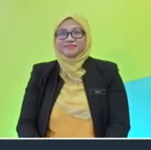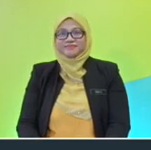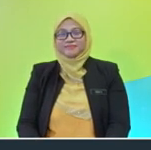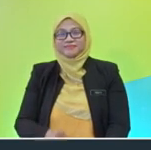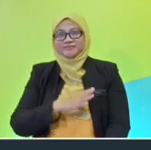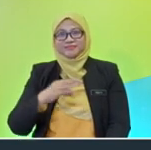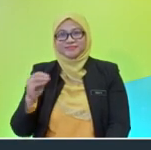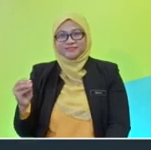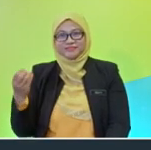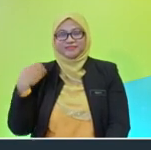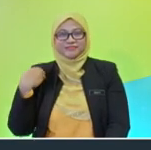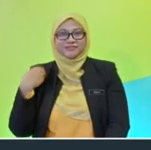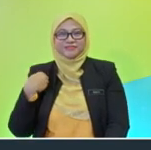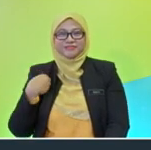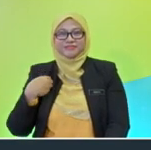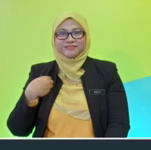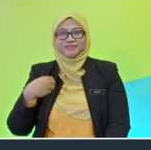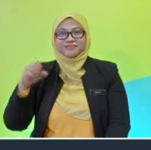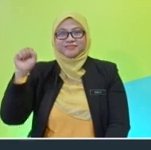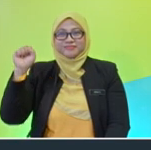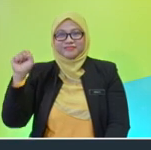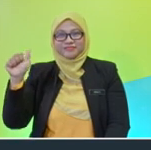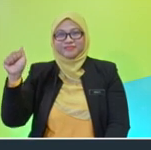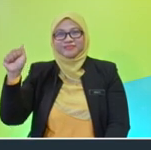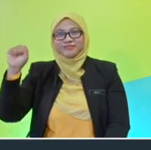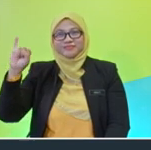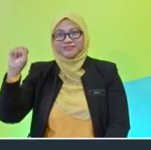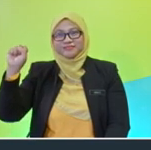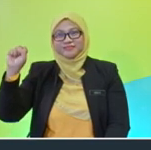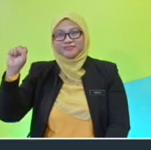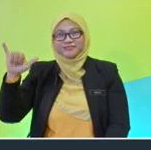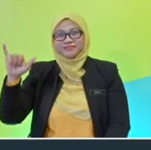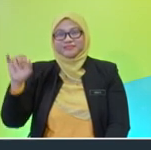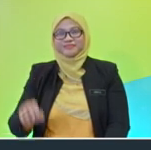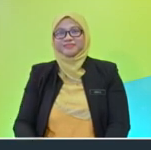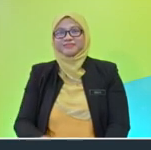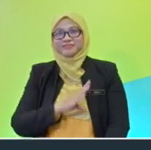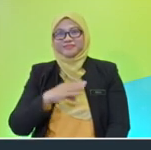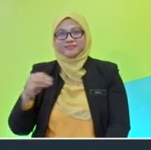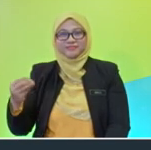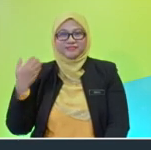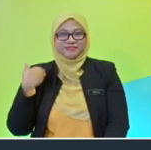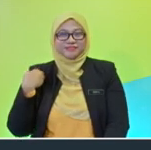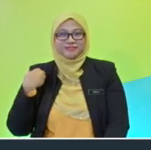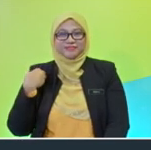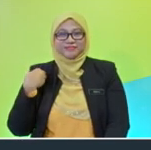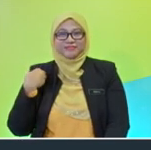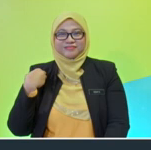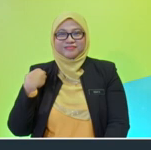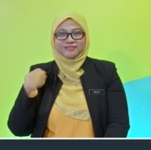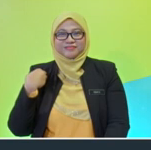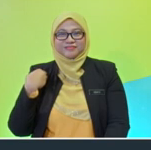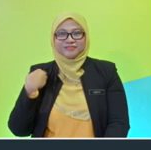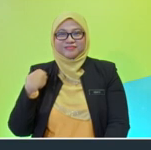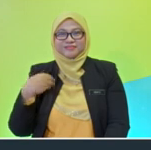seterusnya kita ada Ice darwisha dan yang terakhir kita ada we are